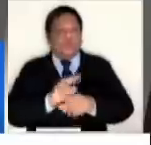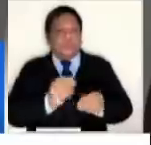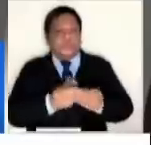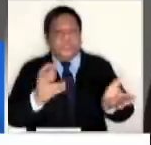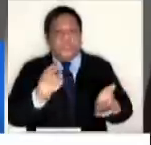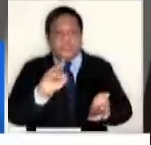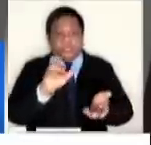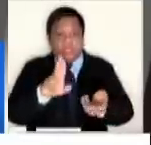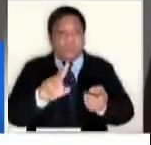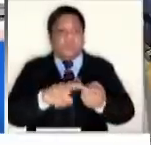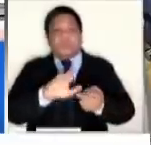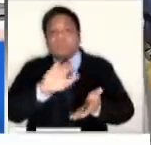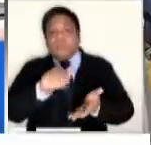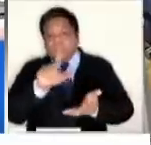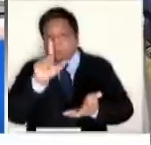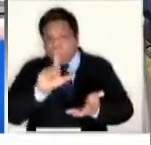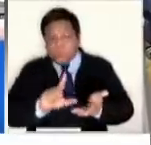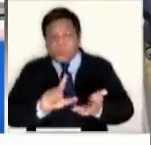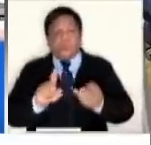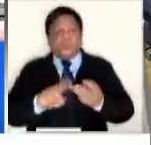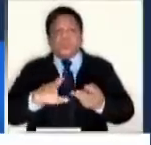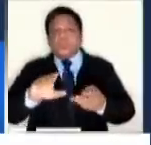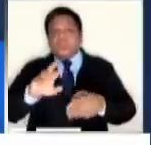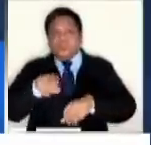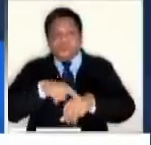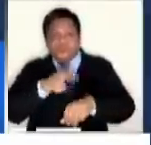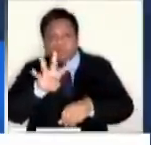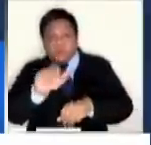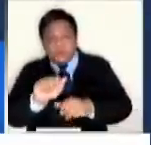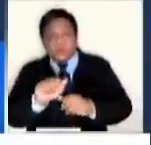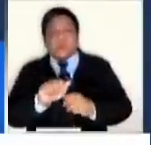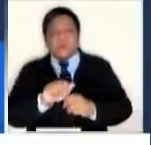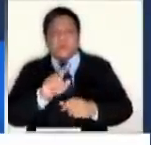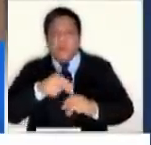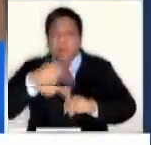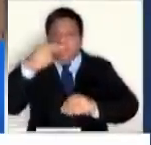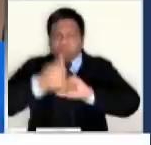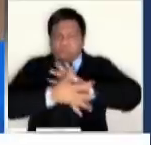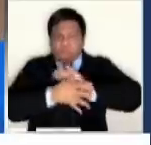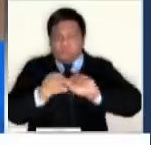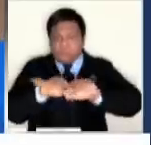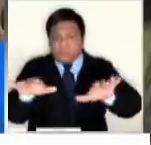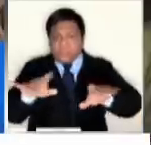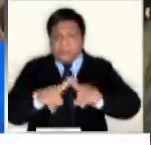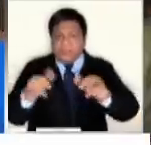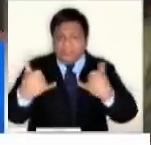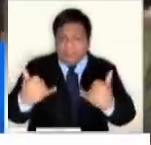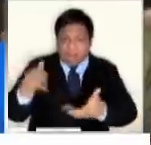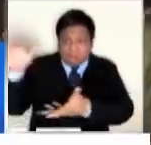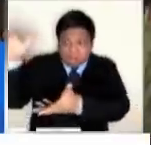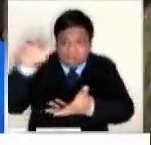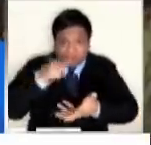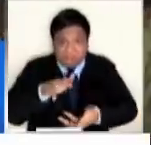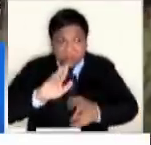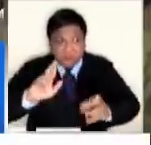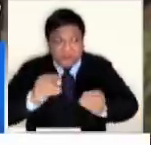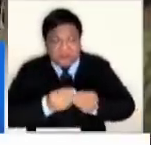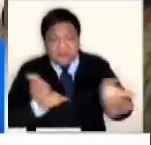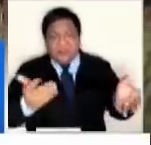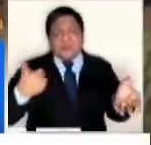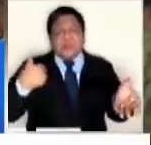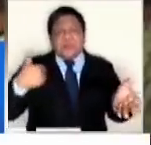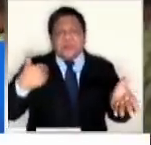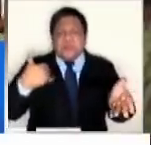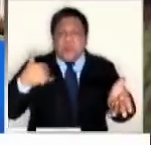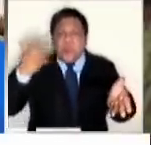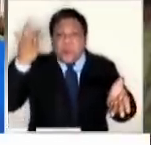Calabarzon na mataas ang kaso ng COVID-19. Pero hanggang ngayon, hindi pa pala pwedeng iturok ang dumating ng mga bakuna dahil wala pa